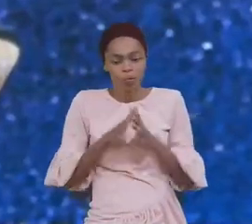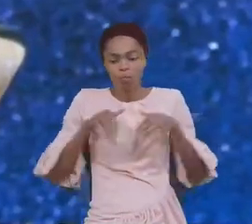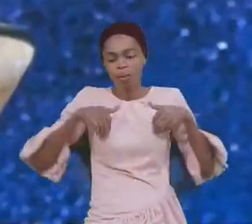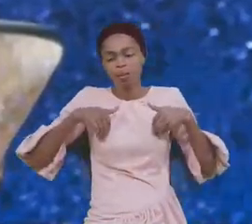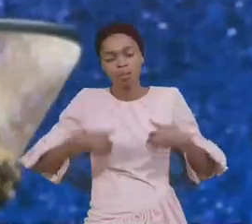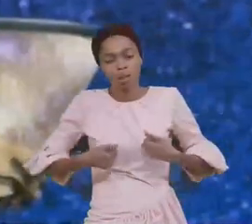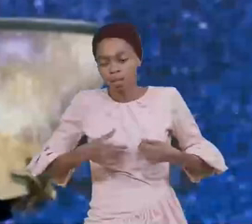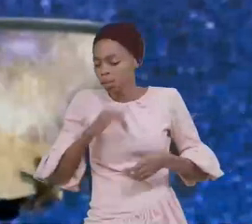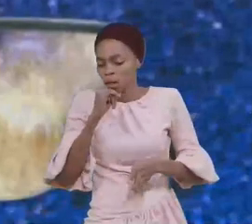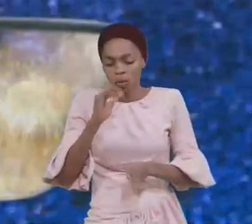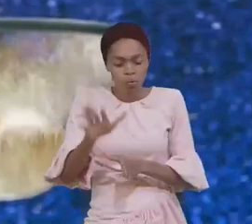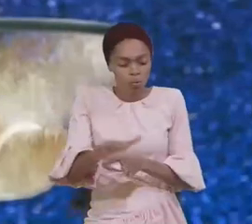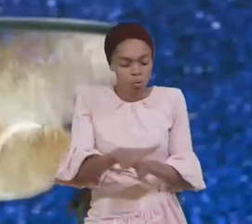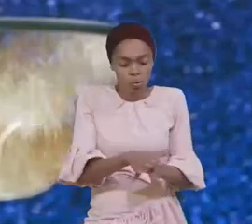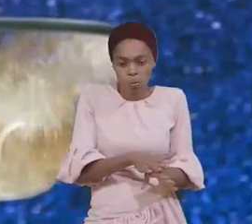ils ne faiblissaient pas.